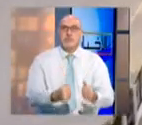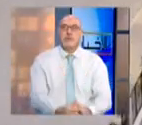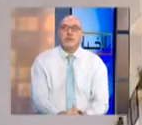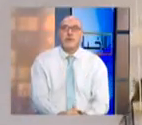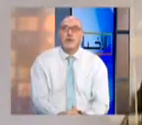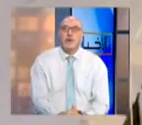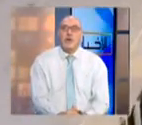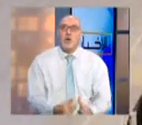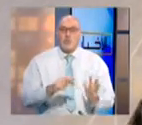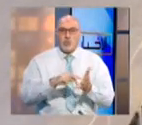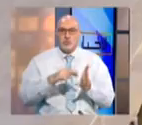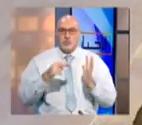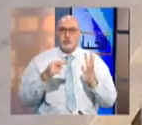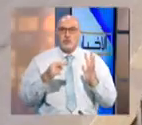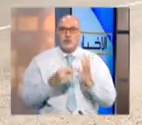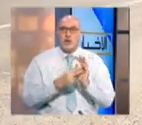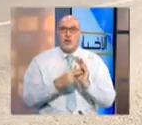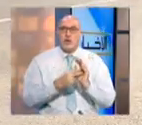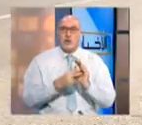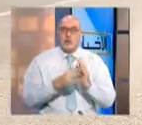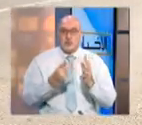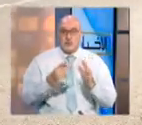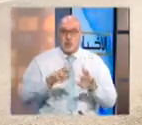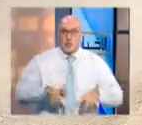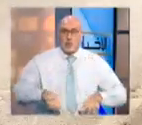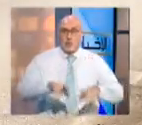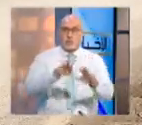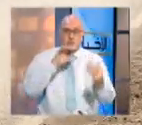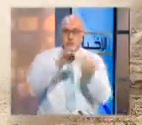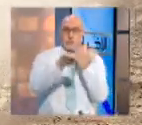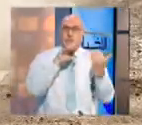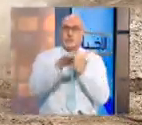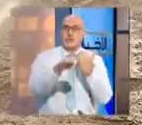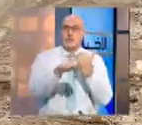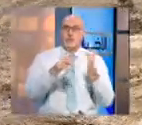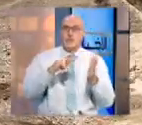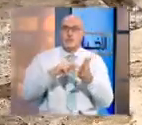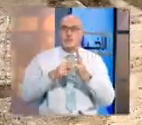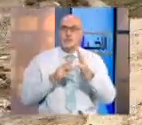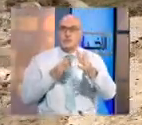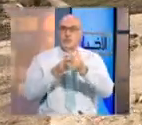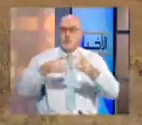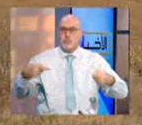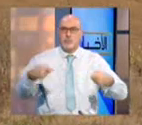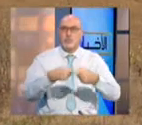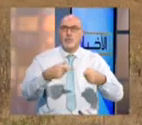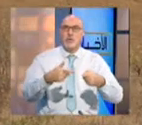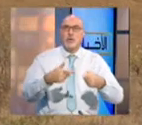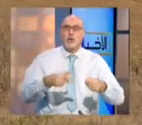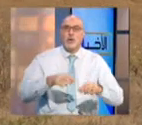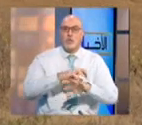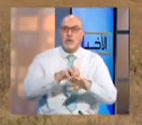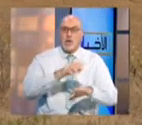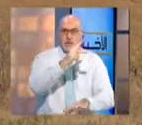انجاز طريق اجتنابي تكمله للطريق الازدواجي، مشروع يربط المنطقتين العمرانيتين